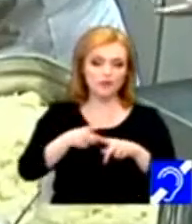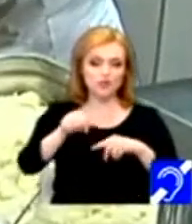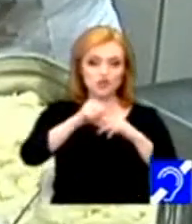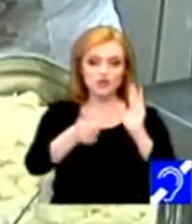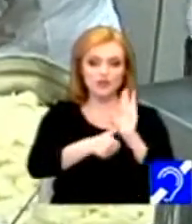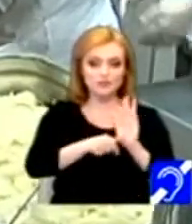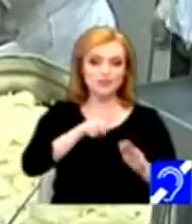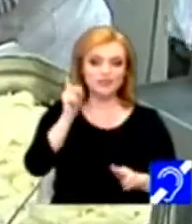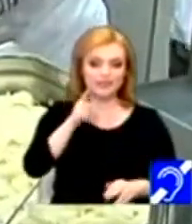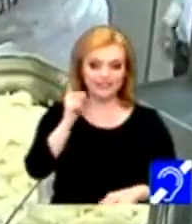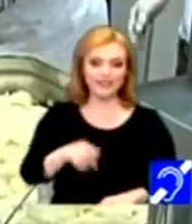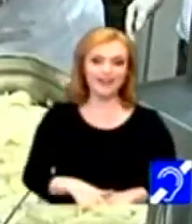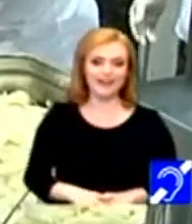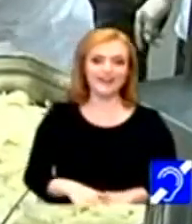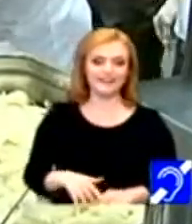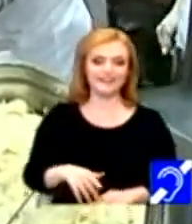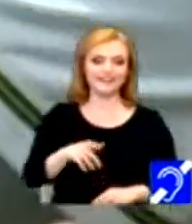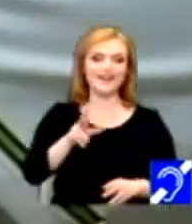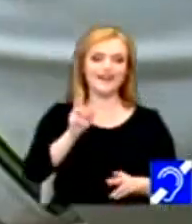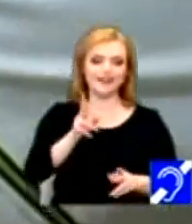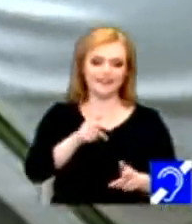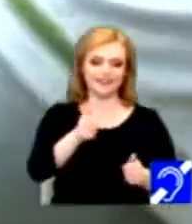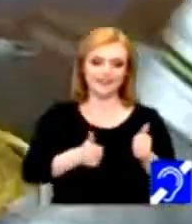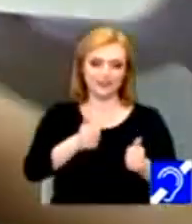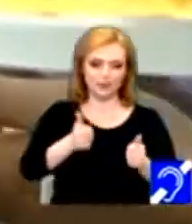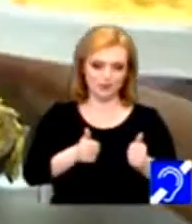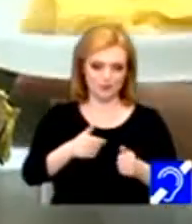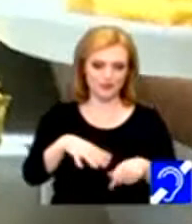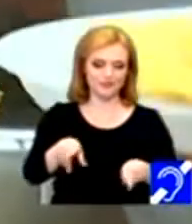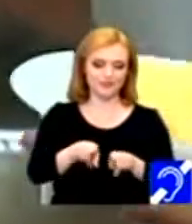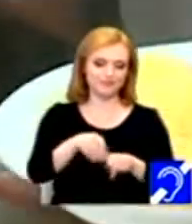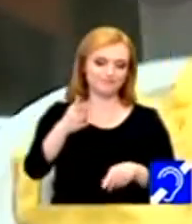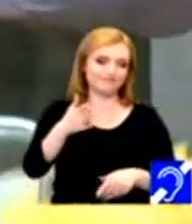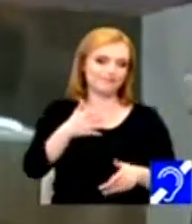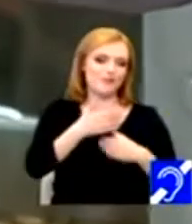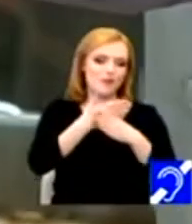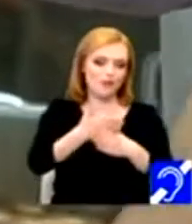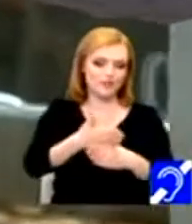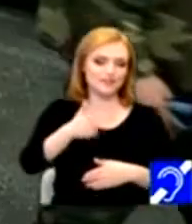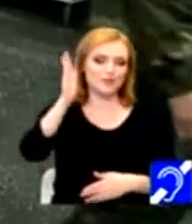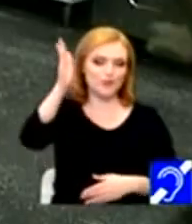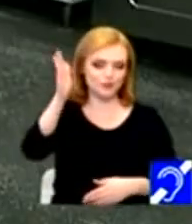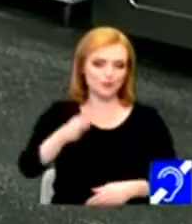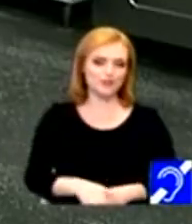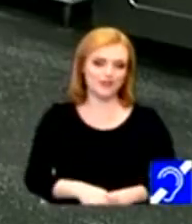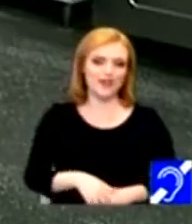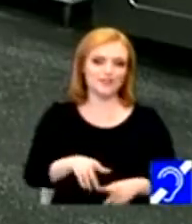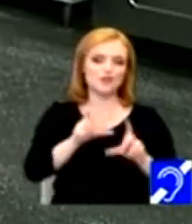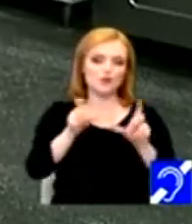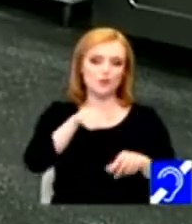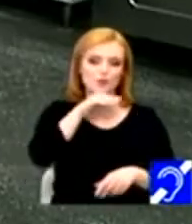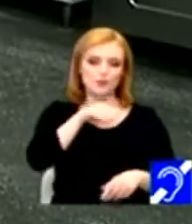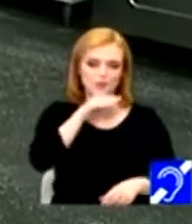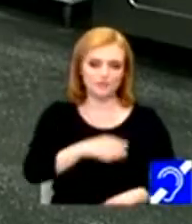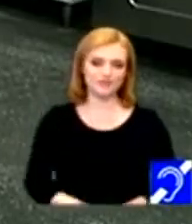tineri care au fost adversari în concursul Junior Chef. Competiția promovează talentul tinerilor studenți, iar 12 dintre ei vor fi